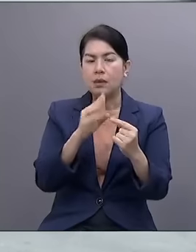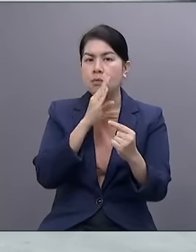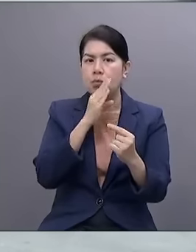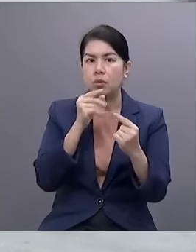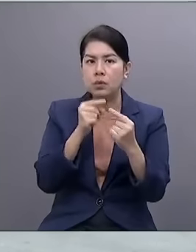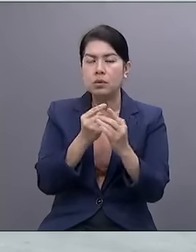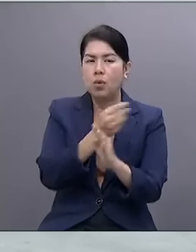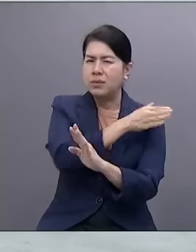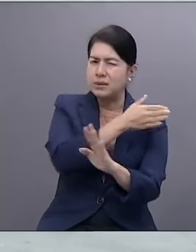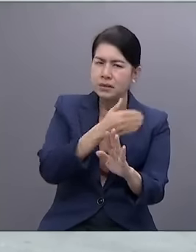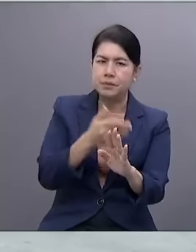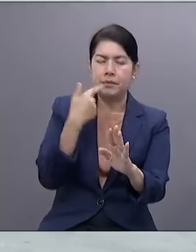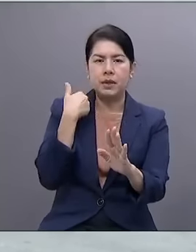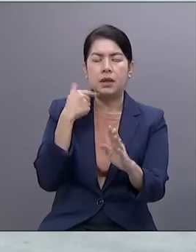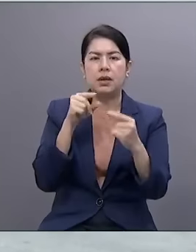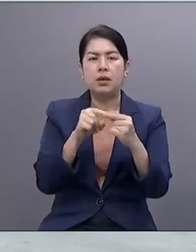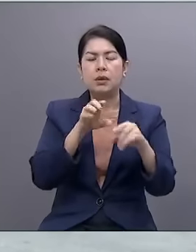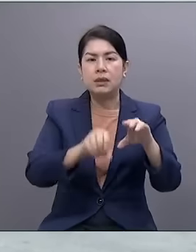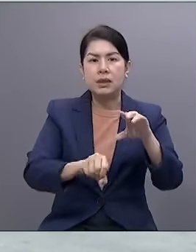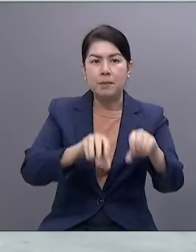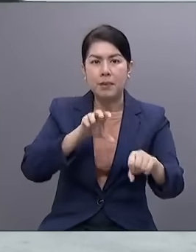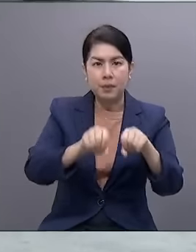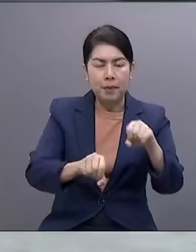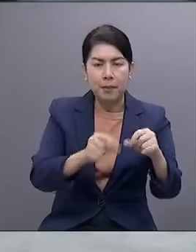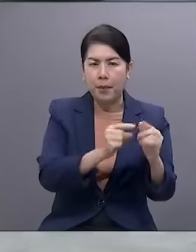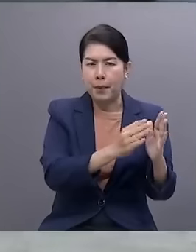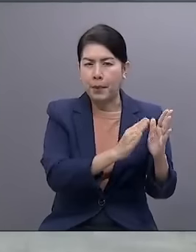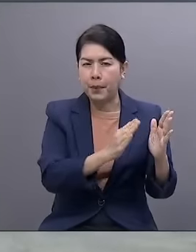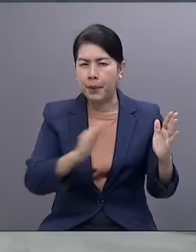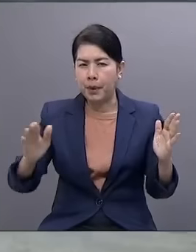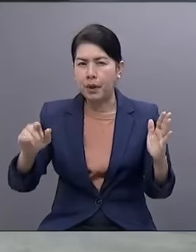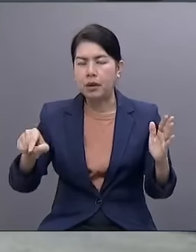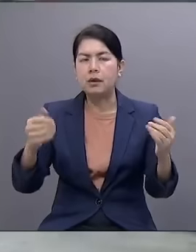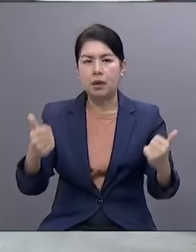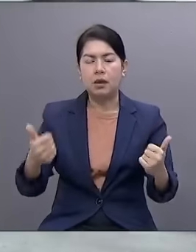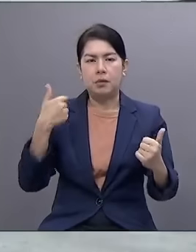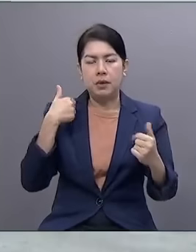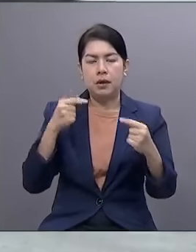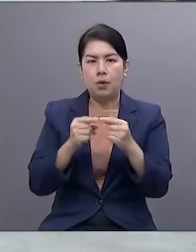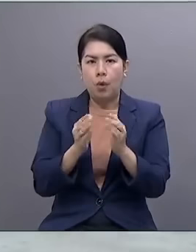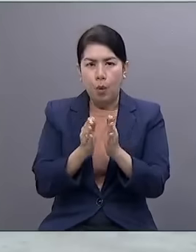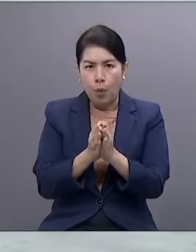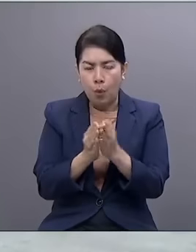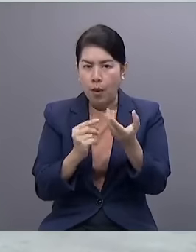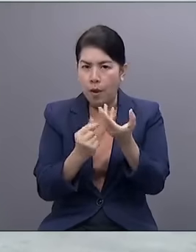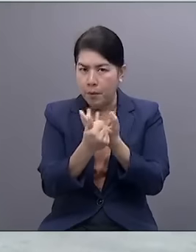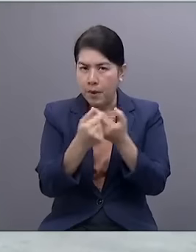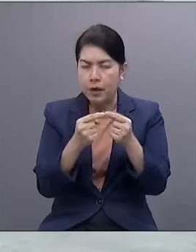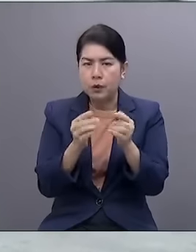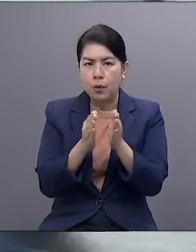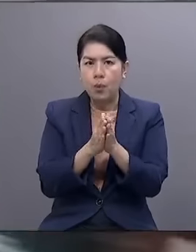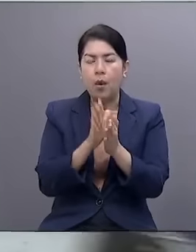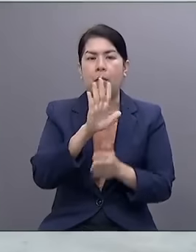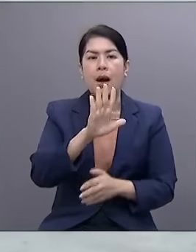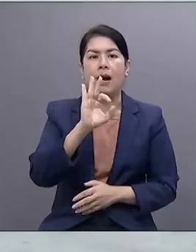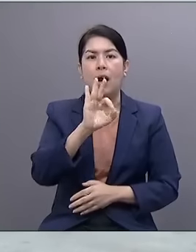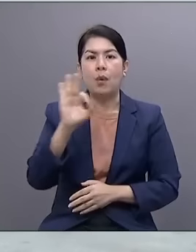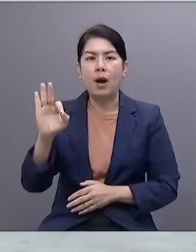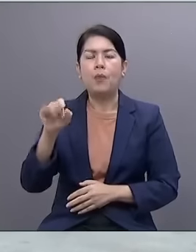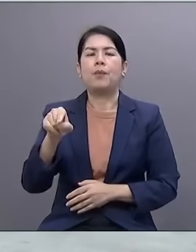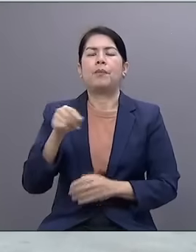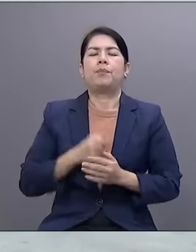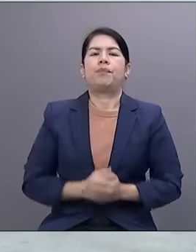กิจตั้งแต่ภารกิจแรกมาจนถึงภารกิจในครั้งนี้นะครับยอดรวมการจับลิงทั้งหมดอยู่ที่599ตัวครับตัวเลขนี้พอ